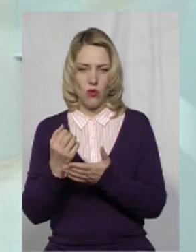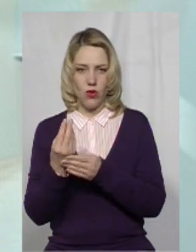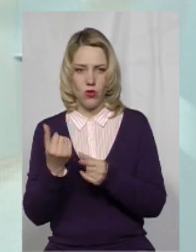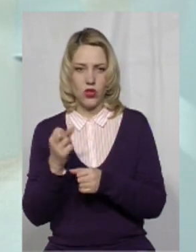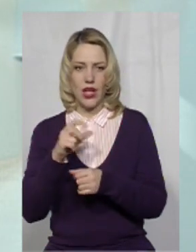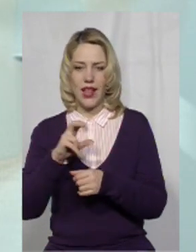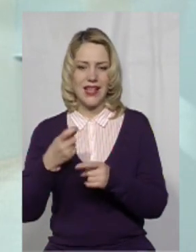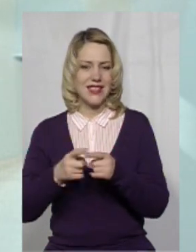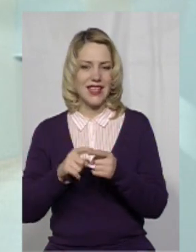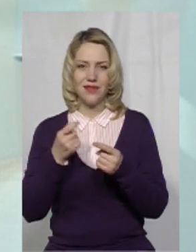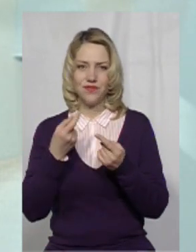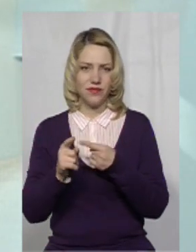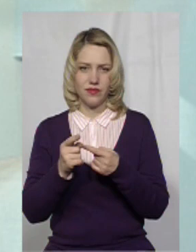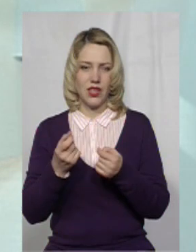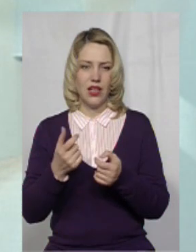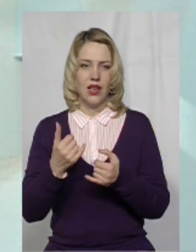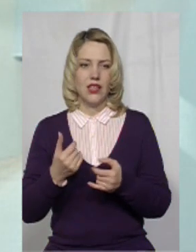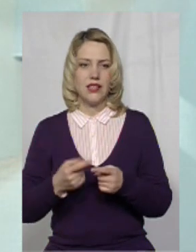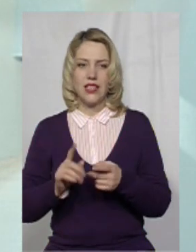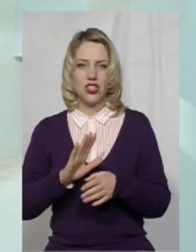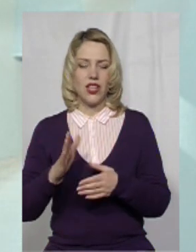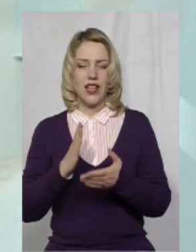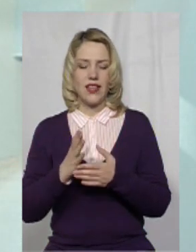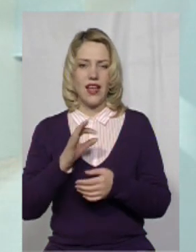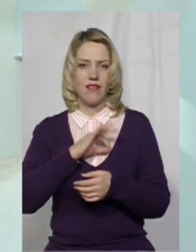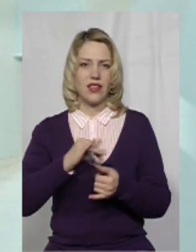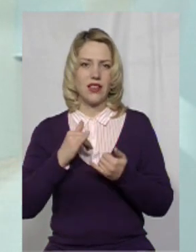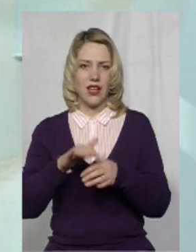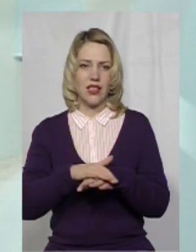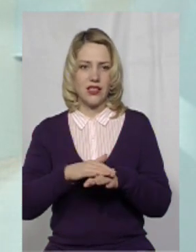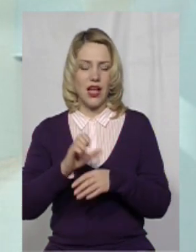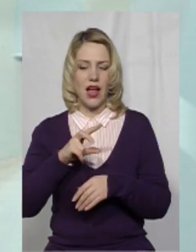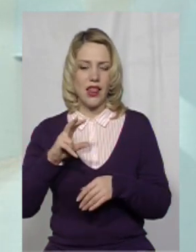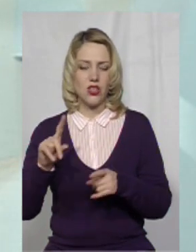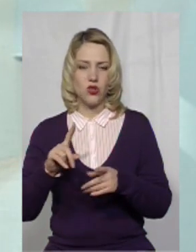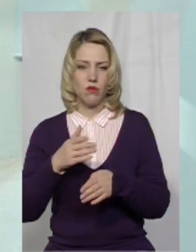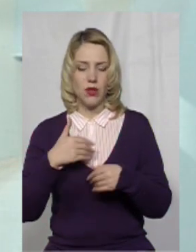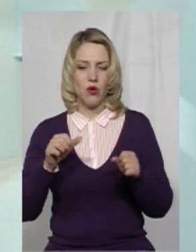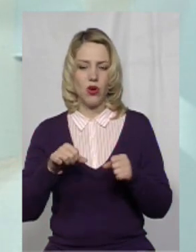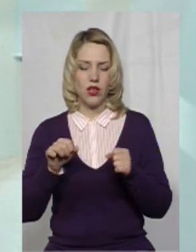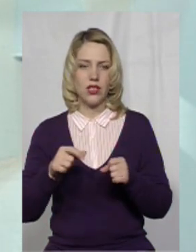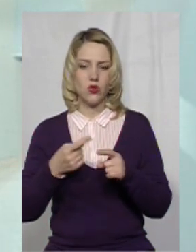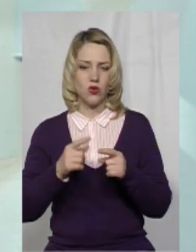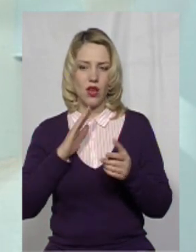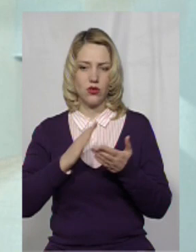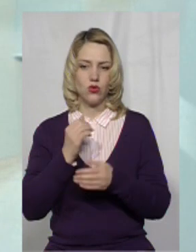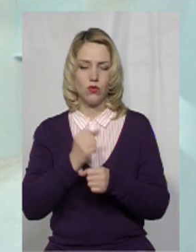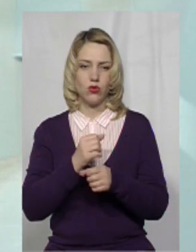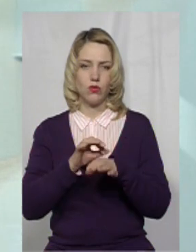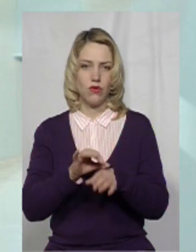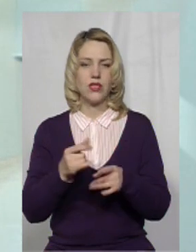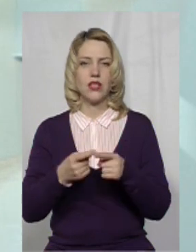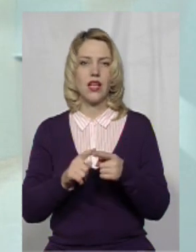звісно, абсолютно не те, це не є ефект ще для населення. Але для того, щоб ми могли цю якісну роботу провести, нам потрібно